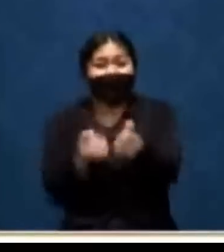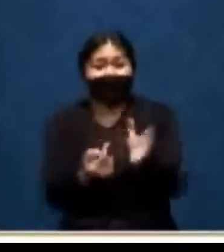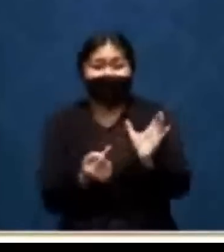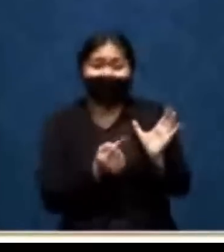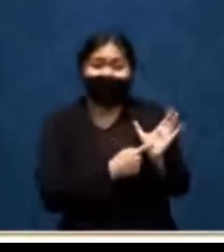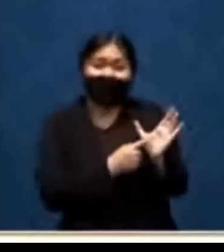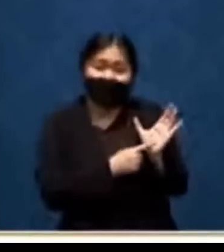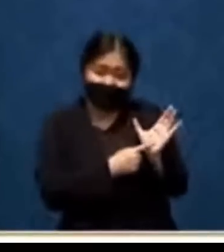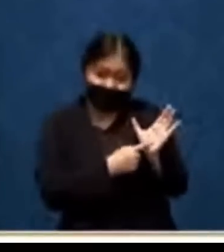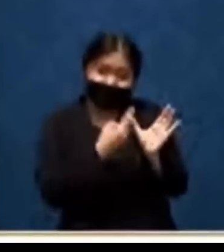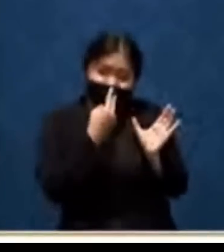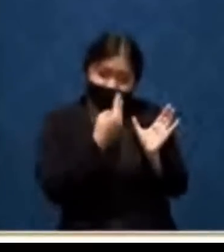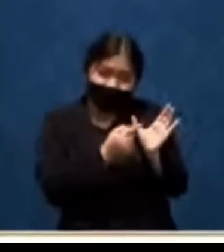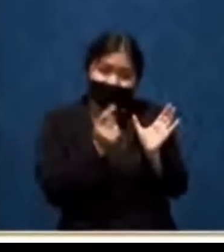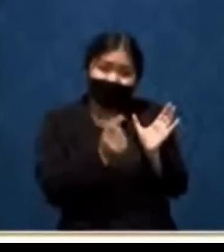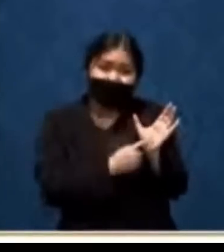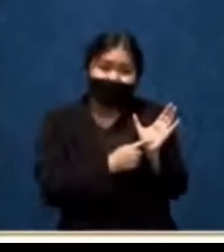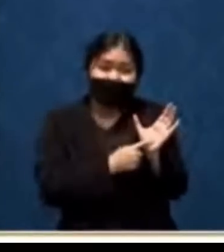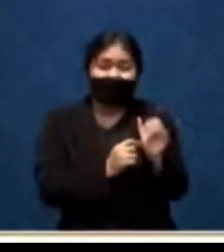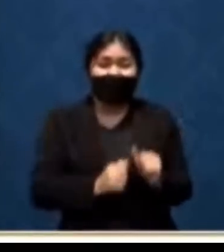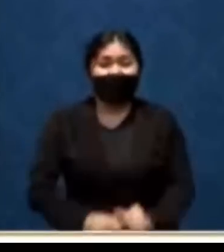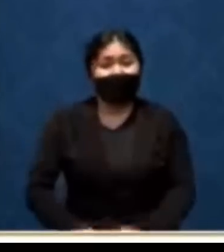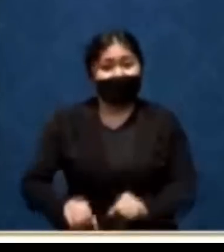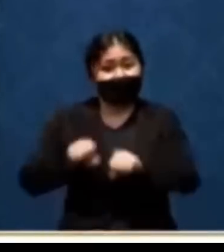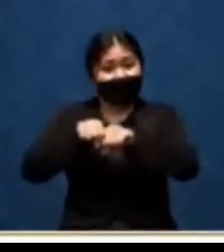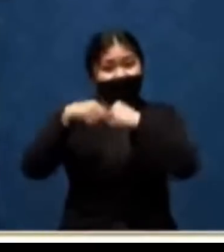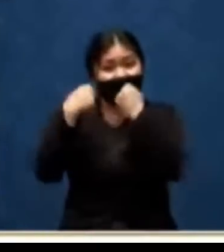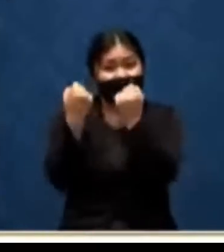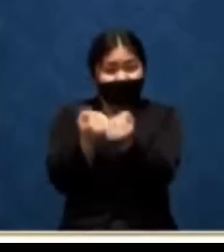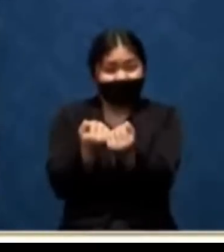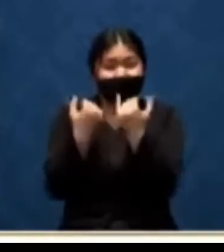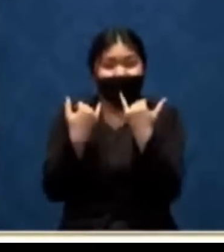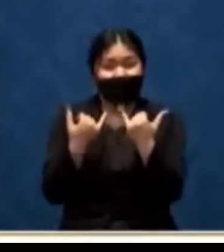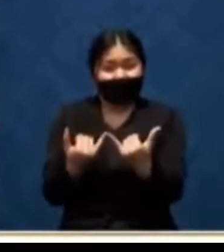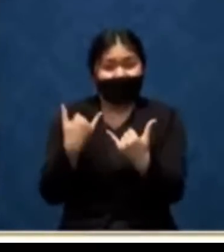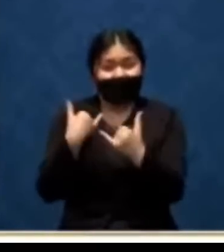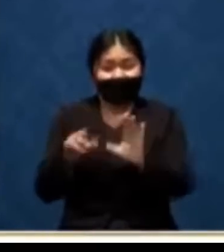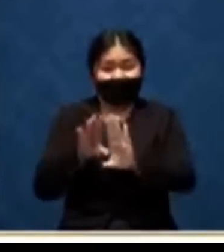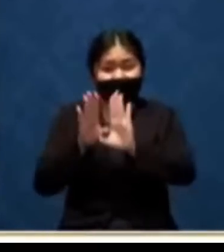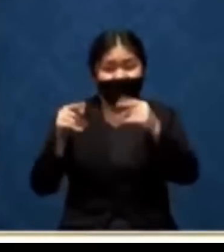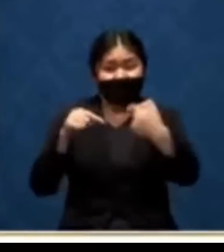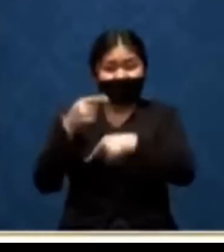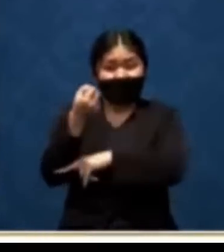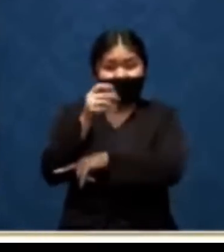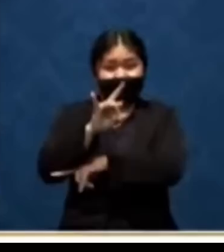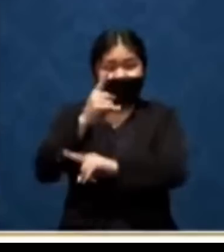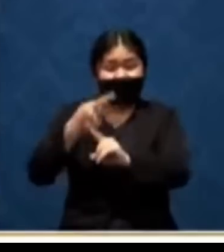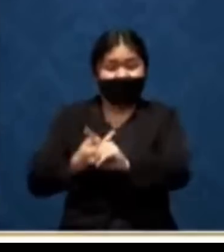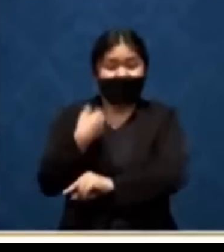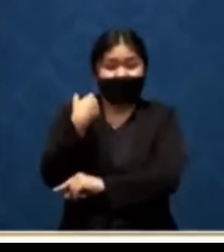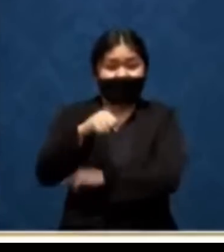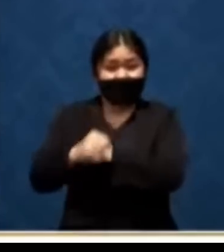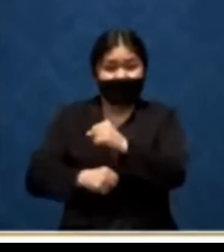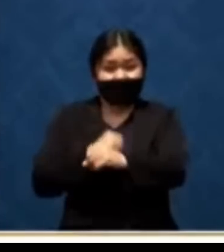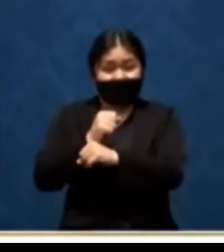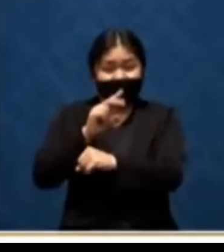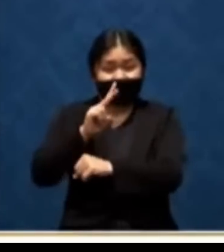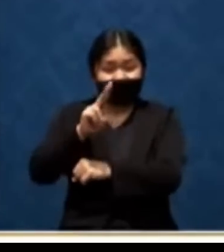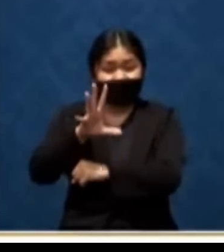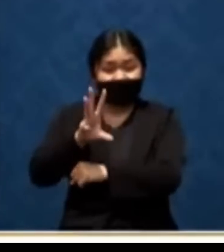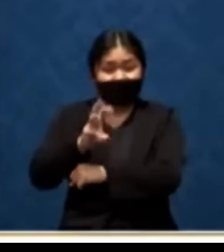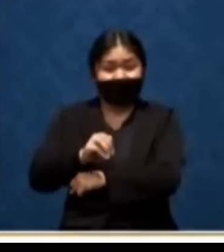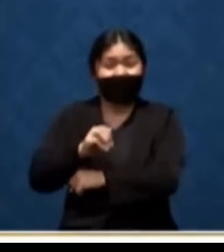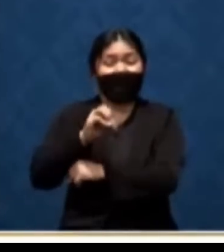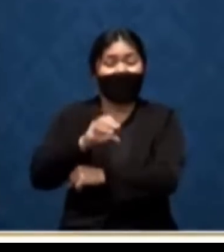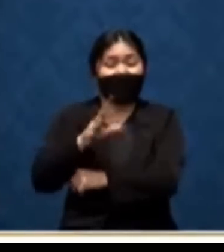เพื่อทำความเข้าใจสมาคมแห่งนี้นะครับเปิดตัวเมื่อวันที่18ตุลา60ระบุการ